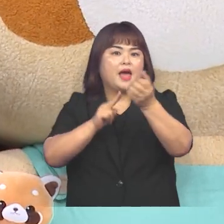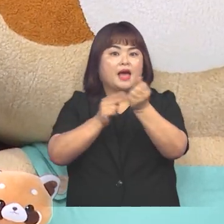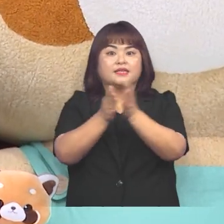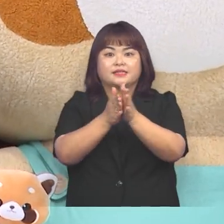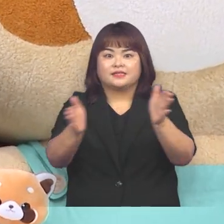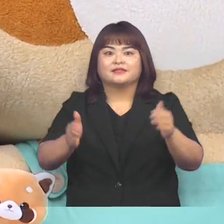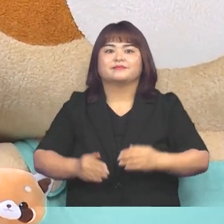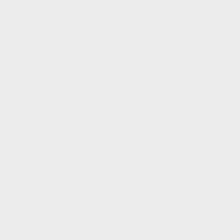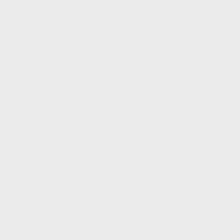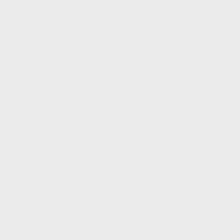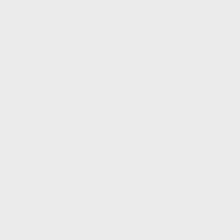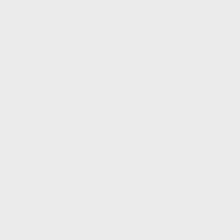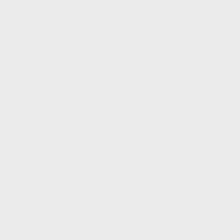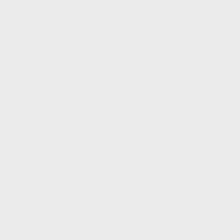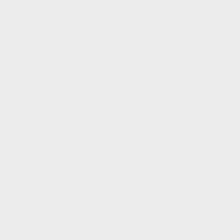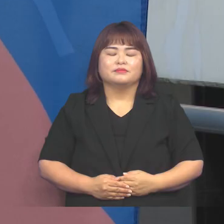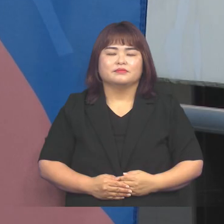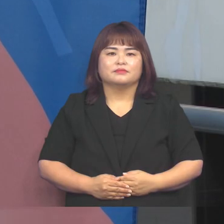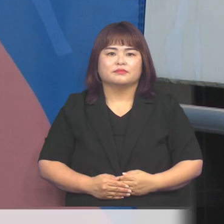계획입니다.